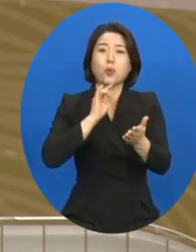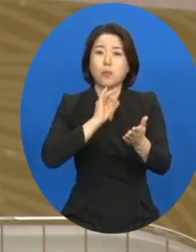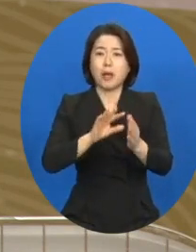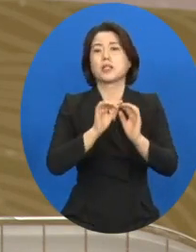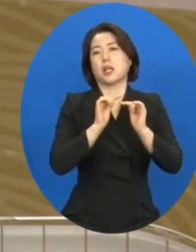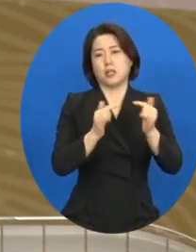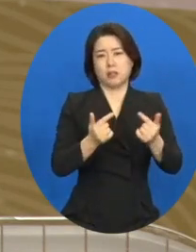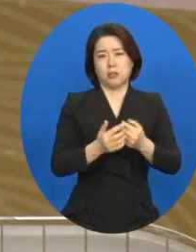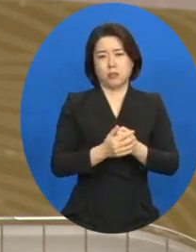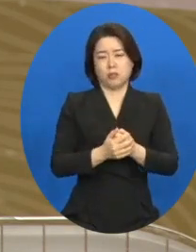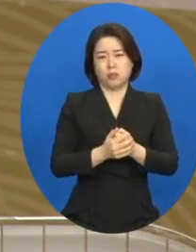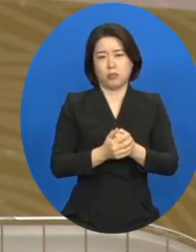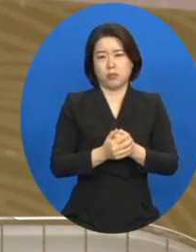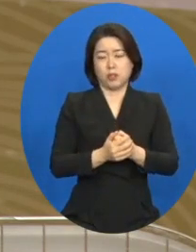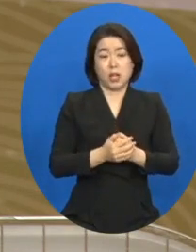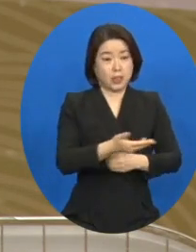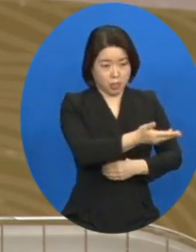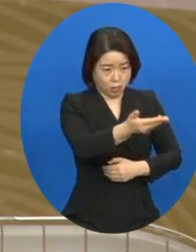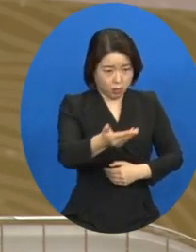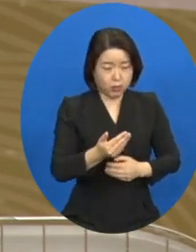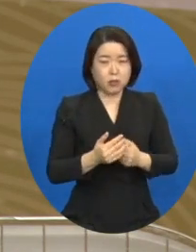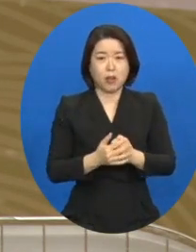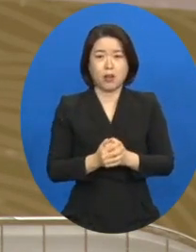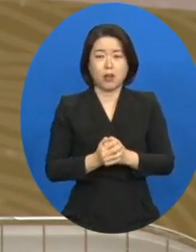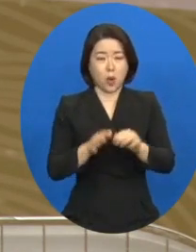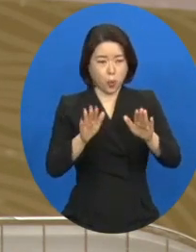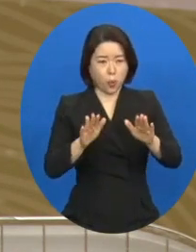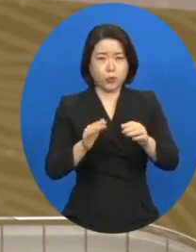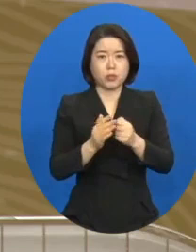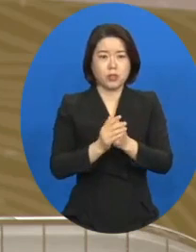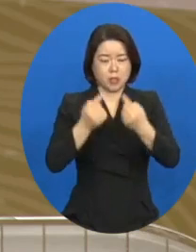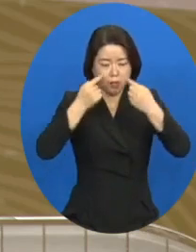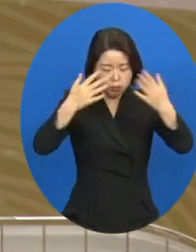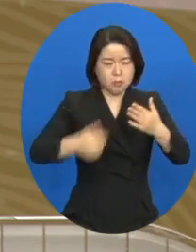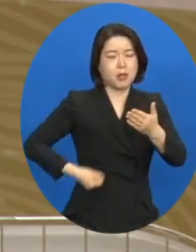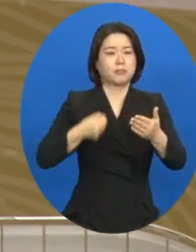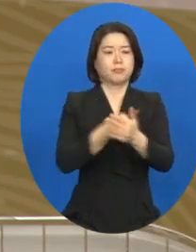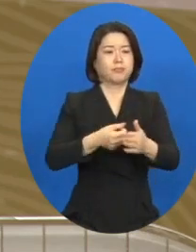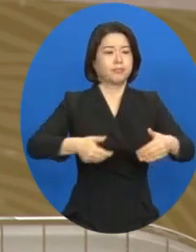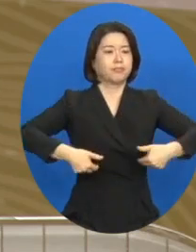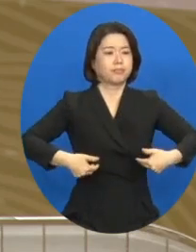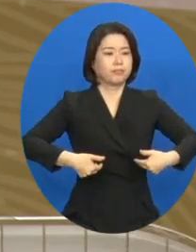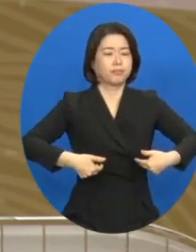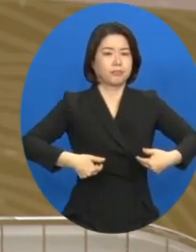하지 않은 거예요. 너희들이 오늘 정말 분명한 결단을 해야